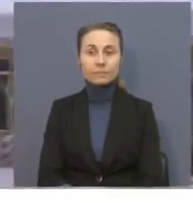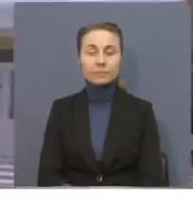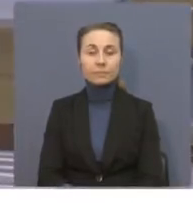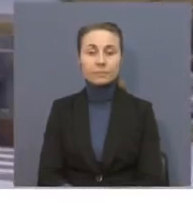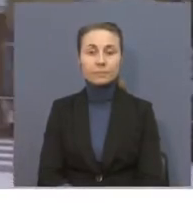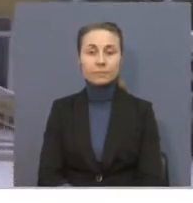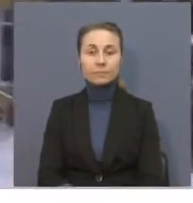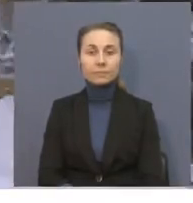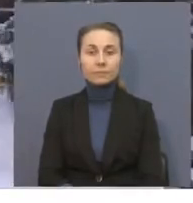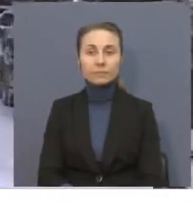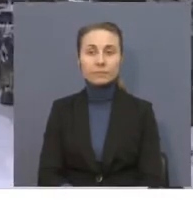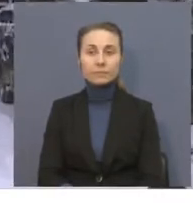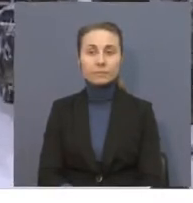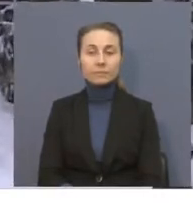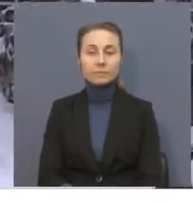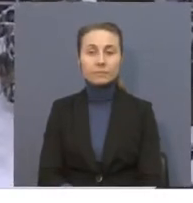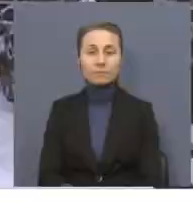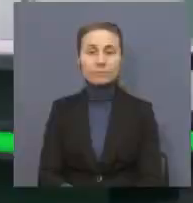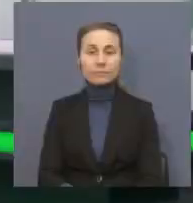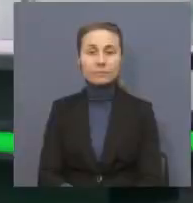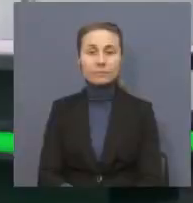Вакасов, Жамул Балтаев, Кукшия Аппарат.